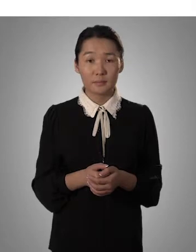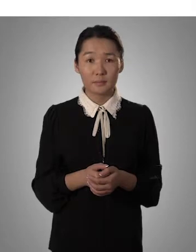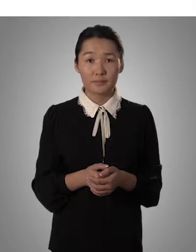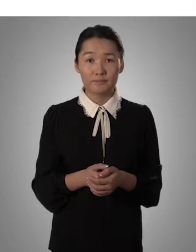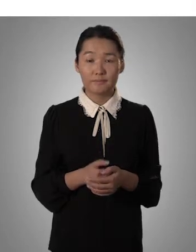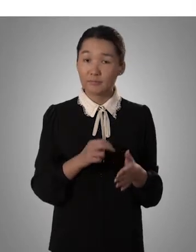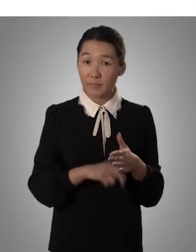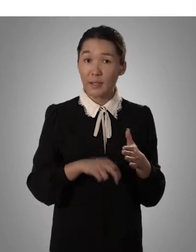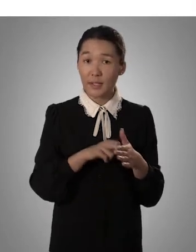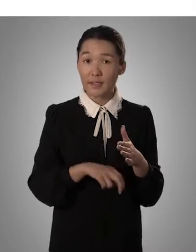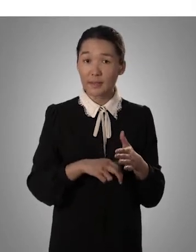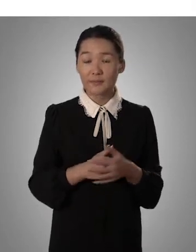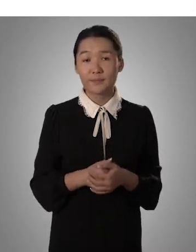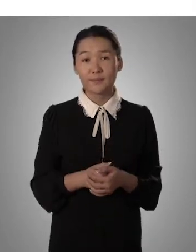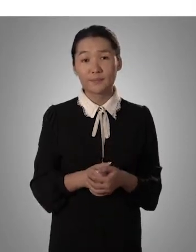проверьте